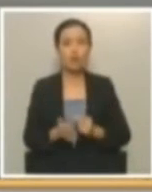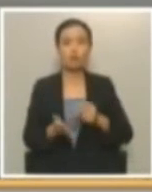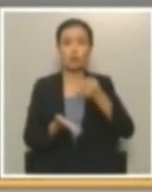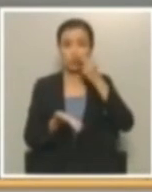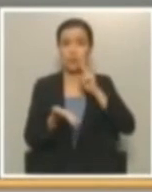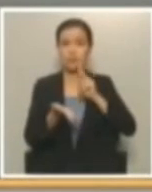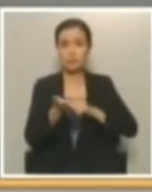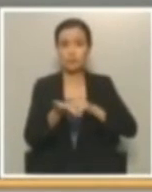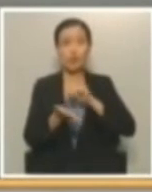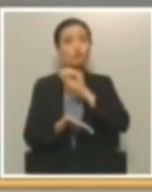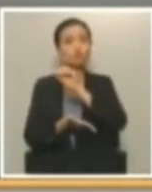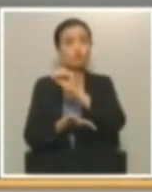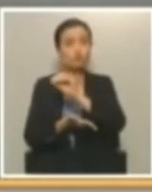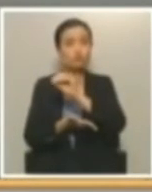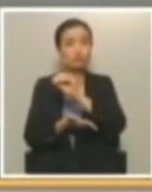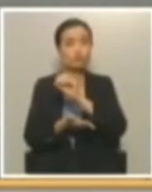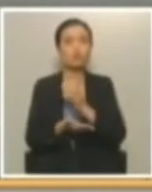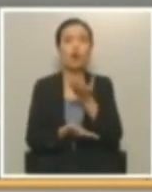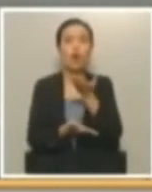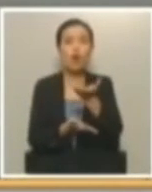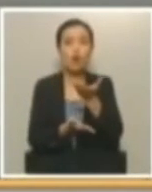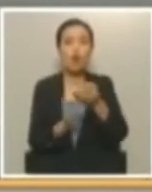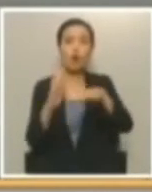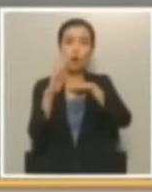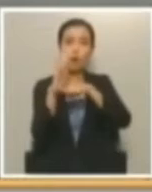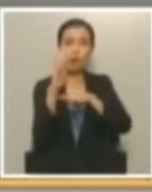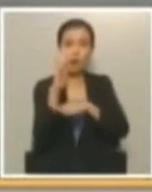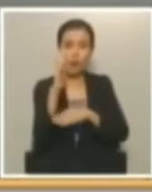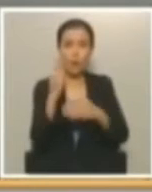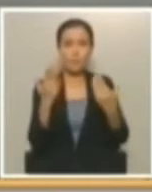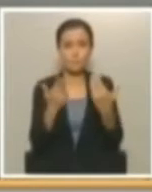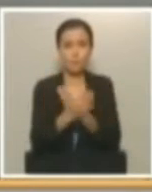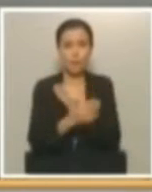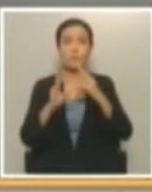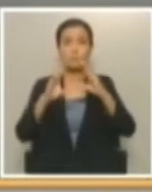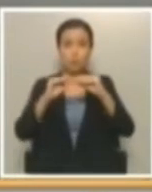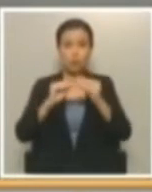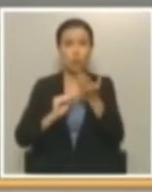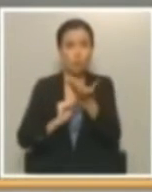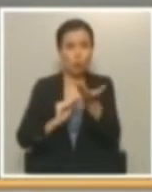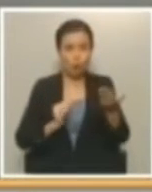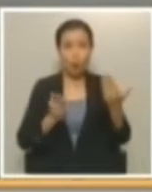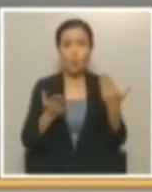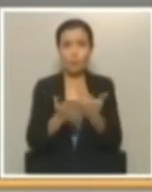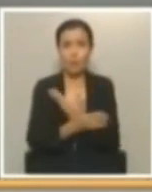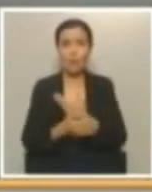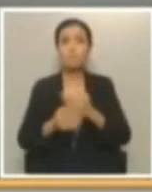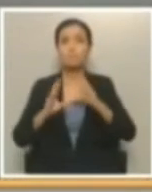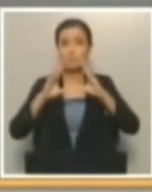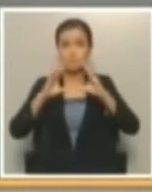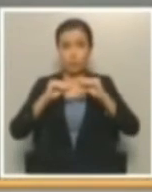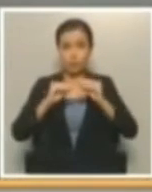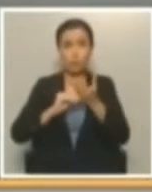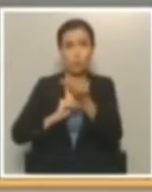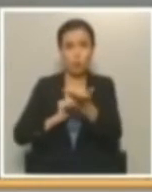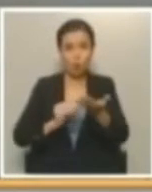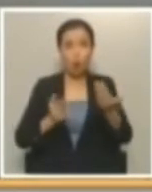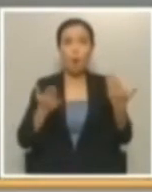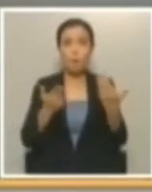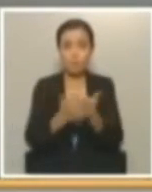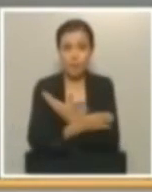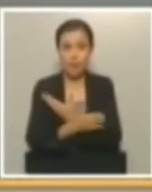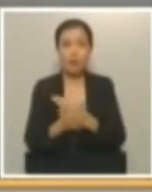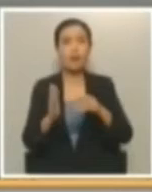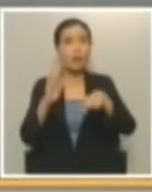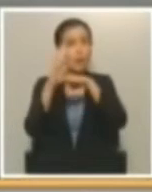นหนังสือให้คือขอเปลี่ยนระเบียบวาระการประชุมอันนี้หมายความว่าที่ประชุมสามารถขอเปลี่ยน